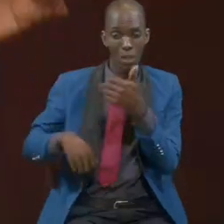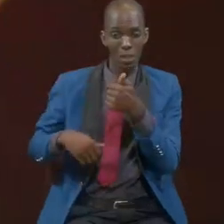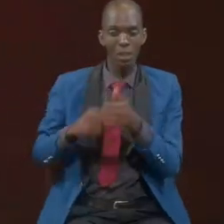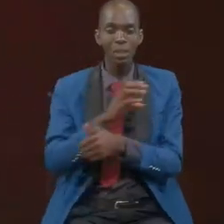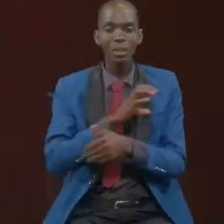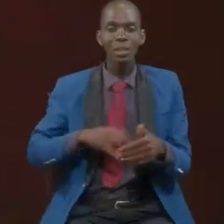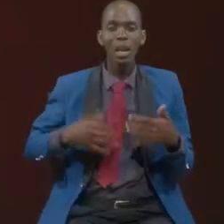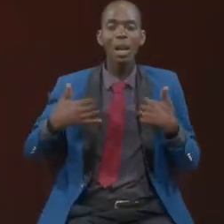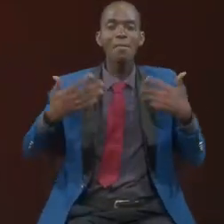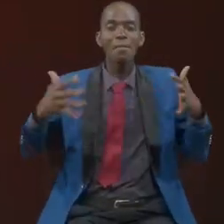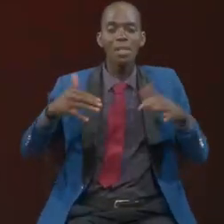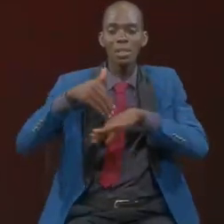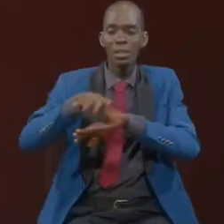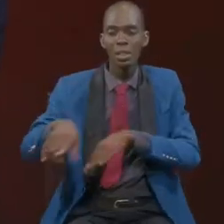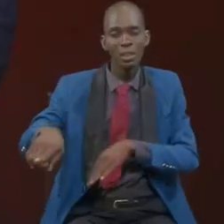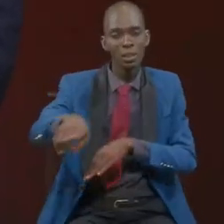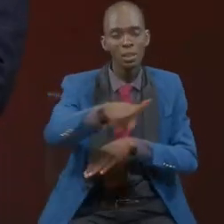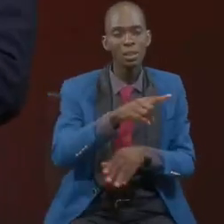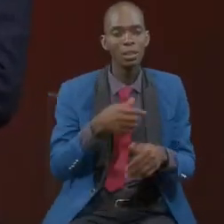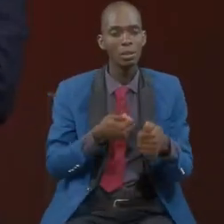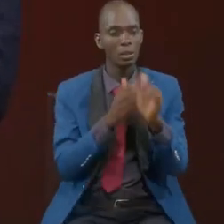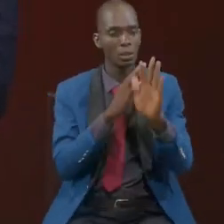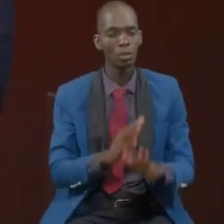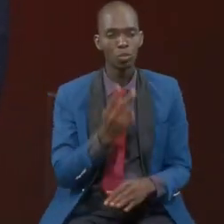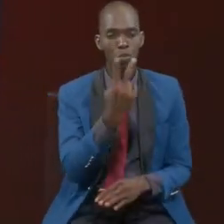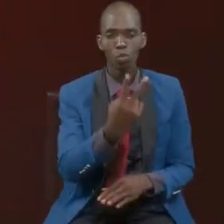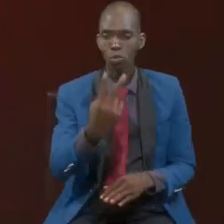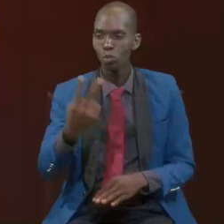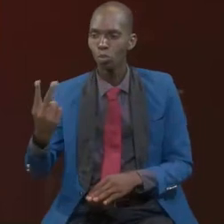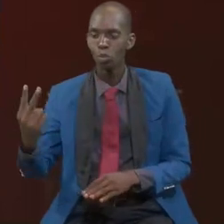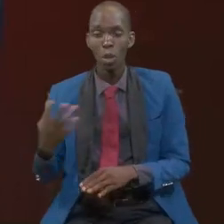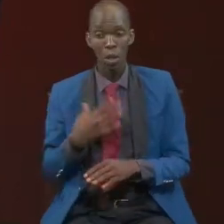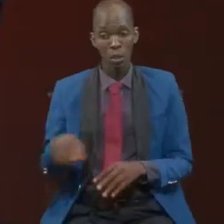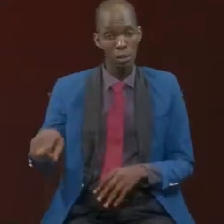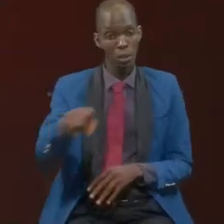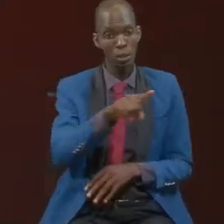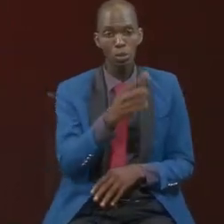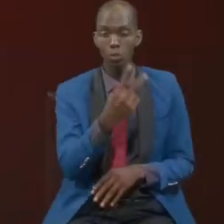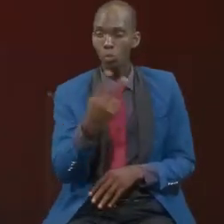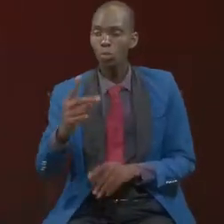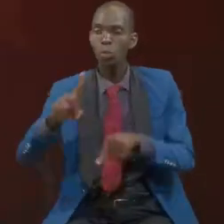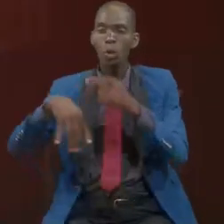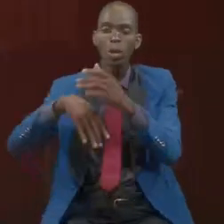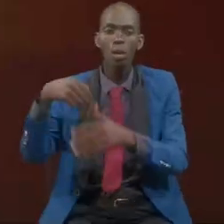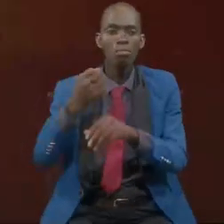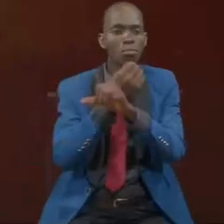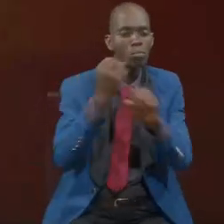et ces gens étaient sortis deux à deux, et ils ont chassé des démons, ils ont guéri des